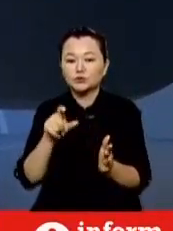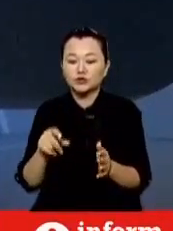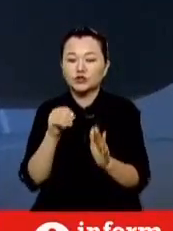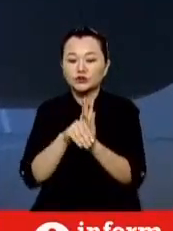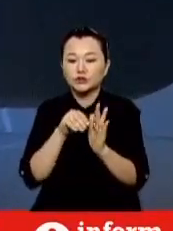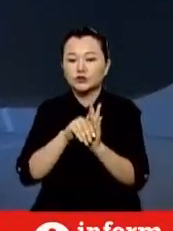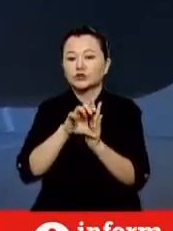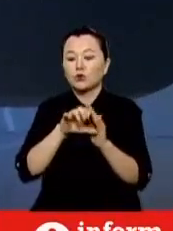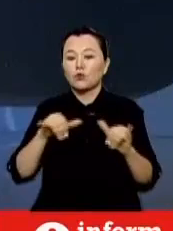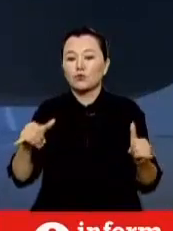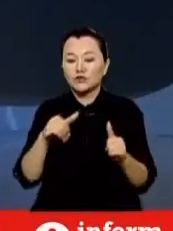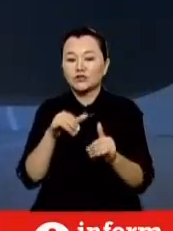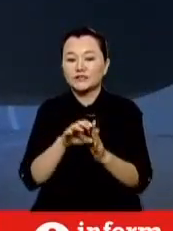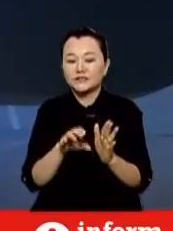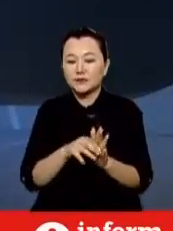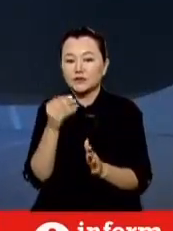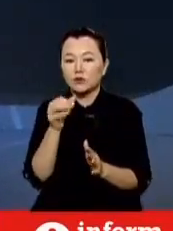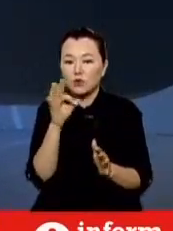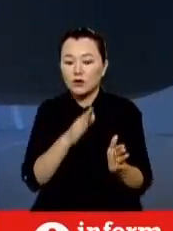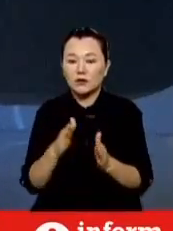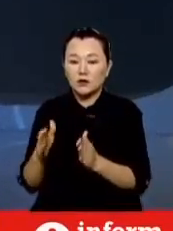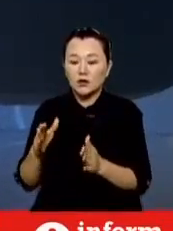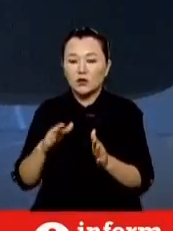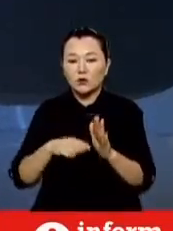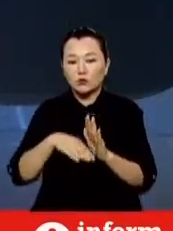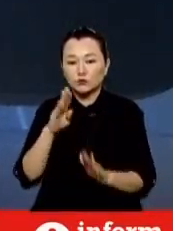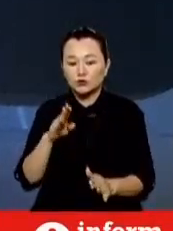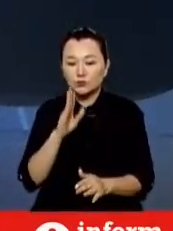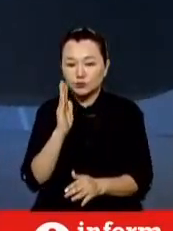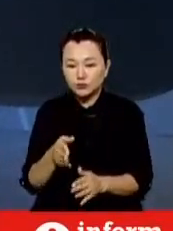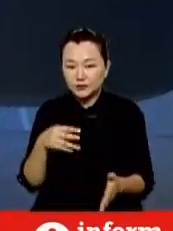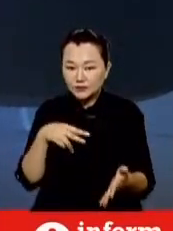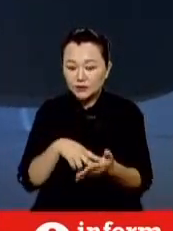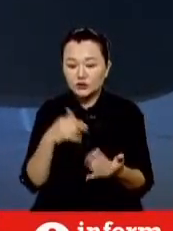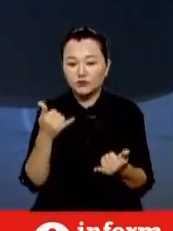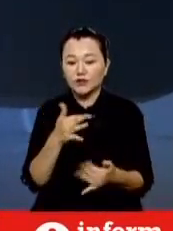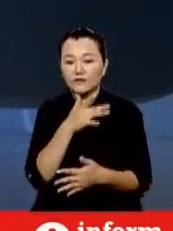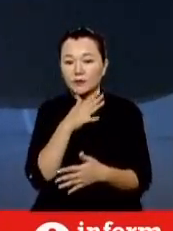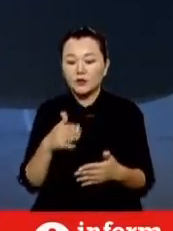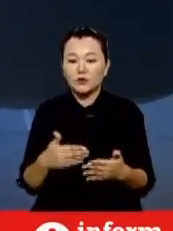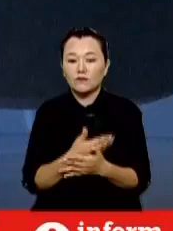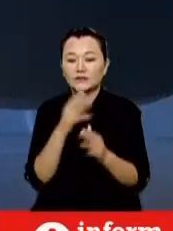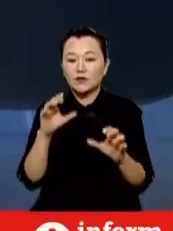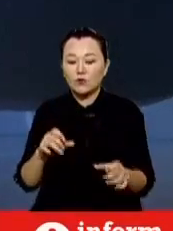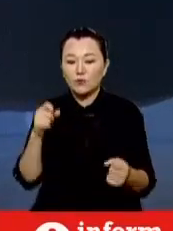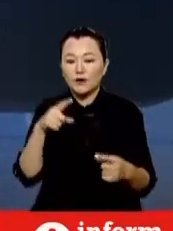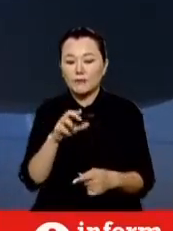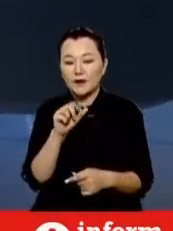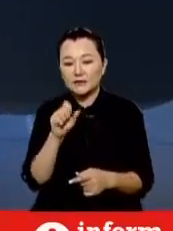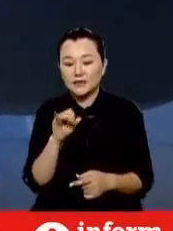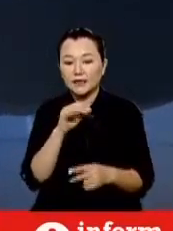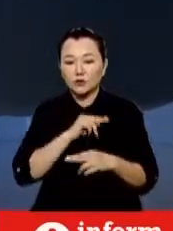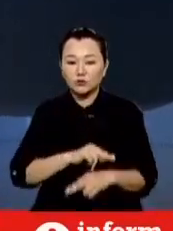жинақ ақшасы артып, жүйенің қаржылық тұрақтылығы қамтамасыз етілгелі отыр. Яғни қазірдің өзінде жаңа кодекске сәйкес базалық және